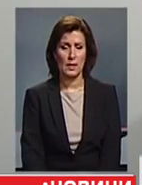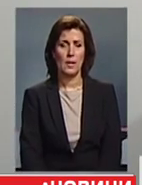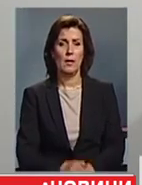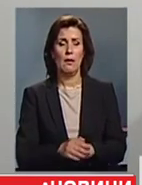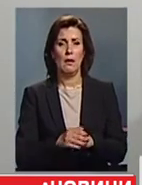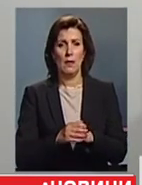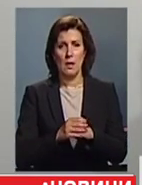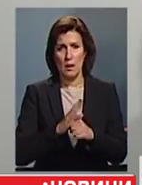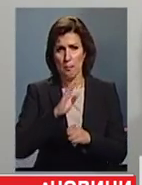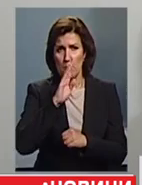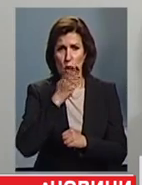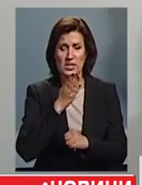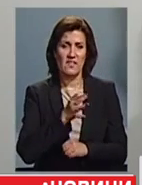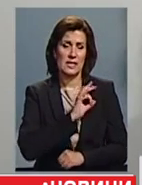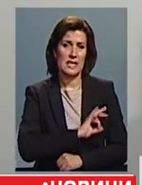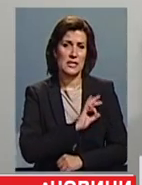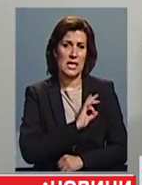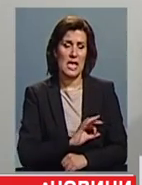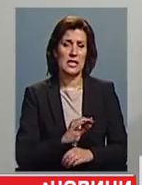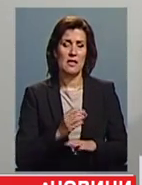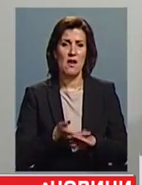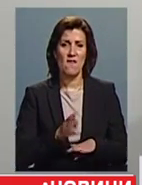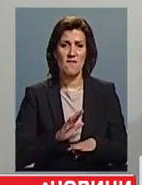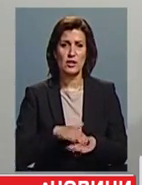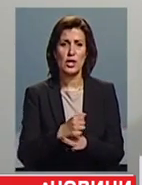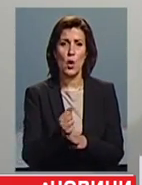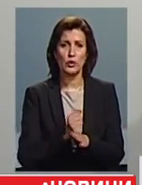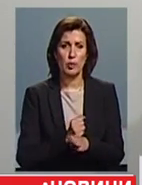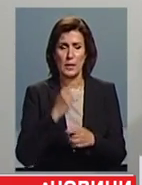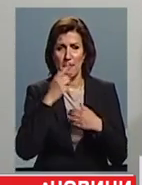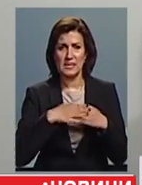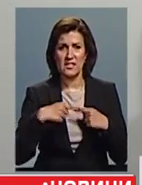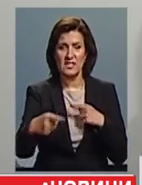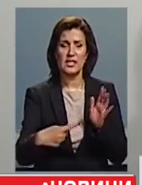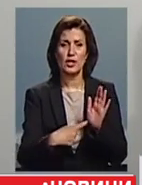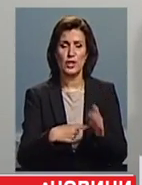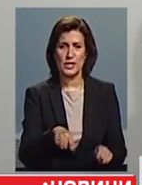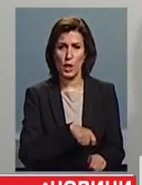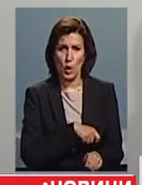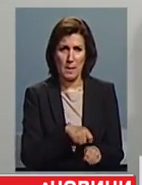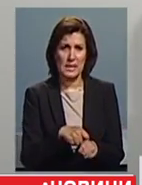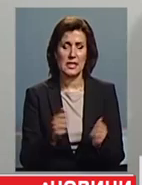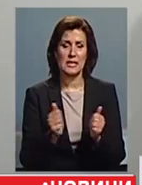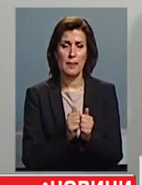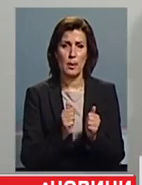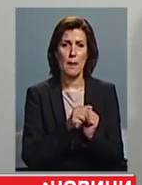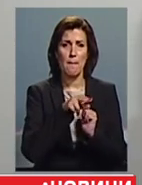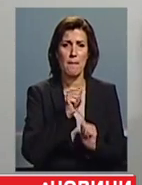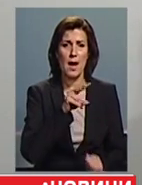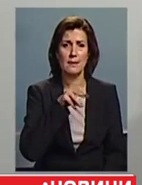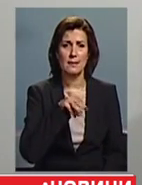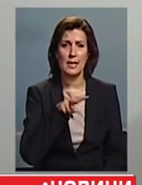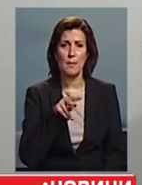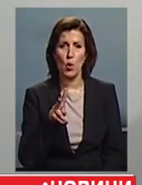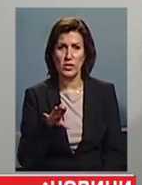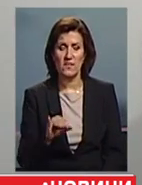противник зосередив важке озброєння на близькій відстані, приблизно 6 кілометрів. Неподалік Пантелеймонівки активно